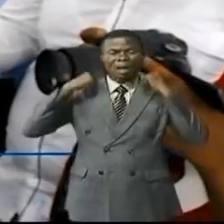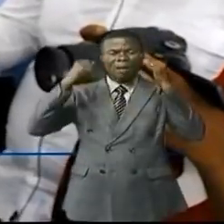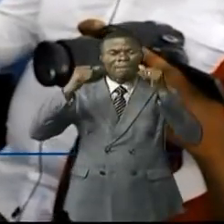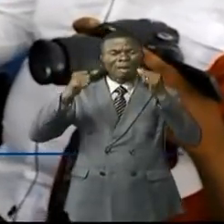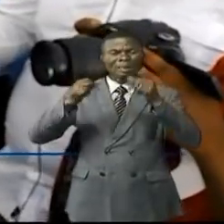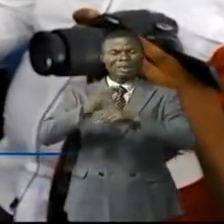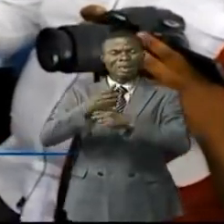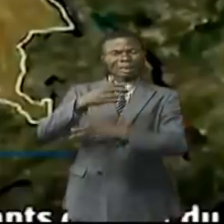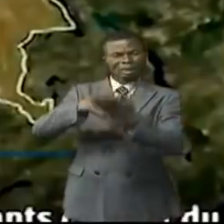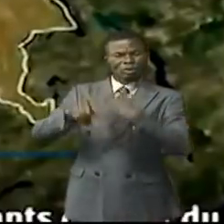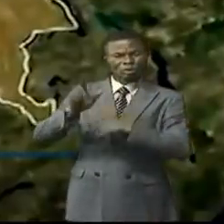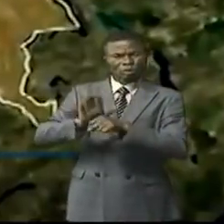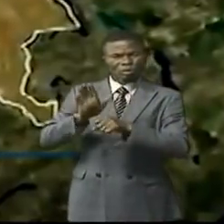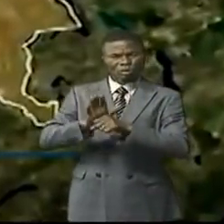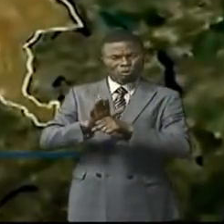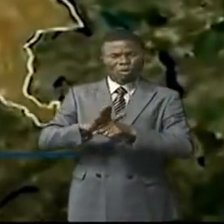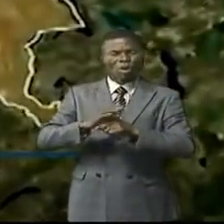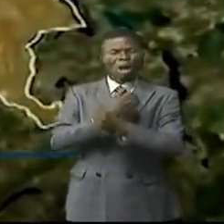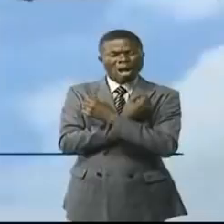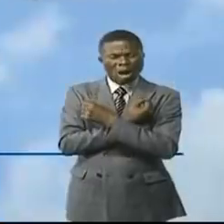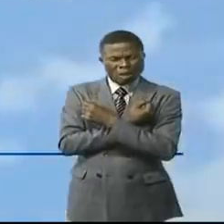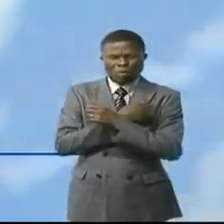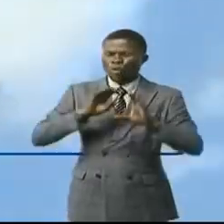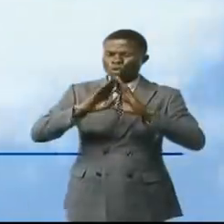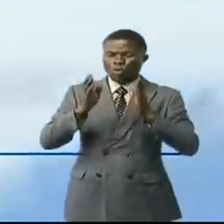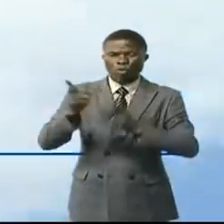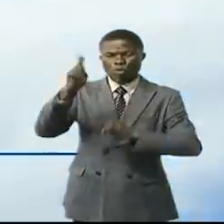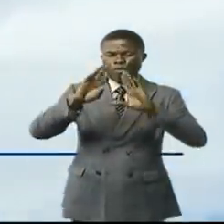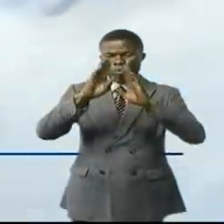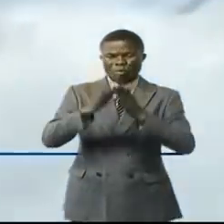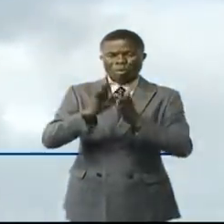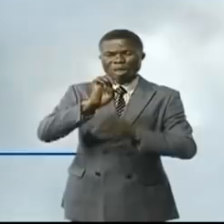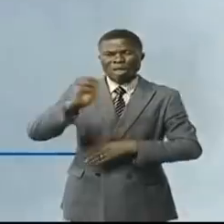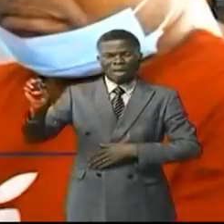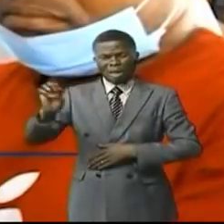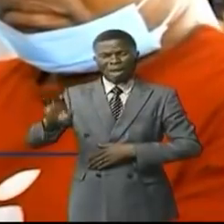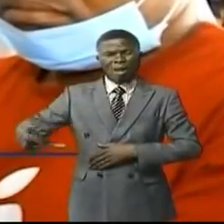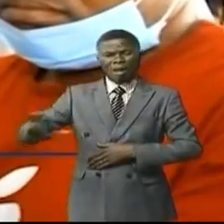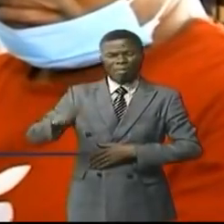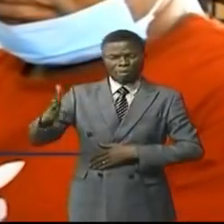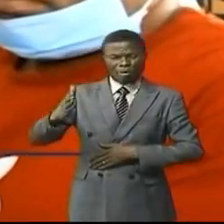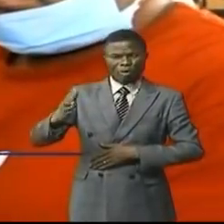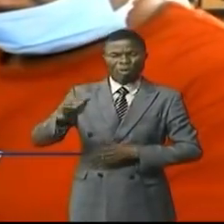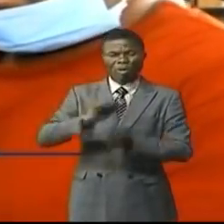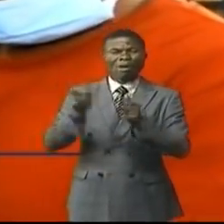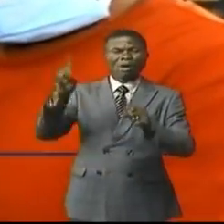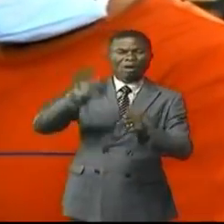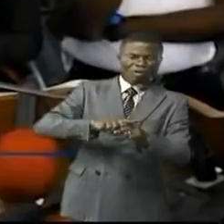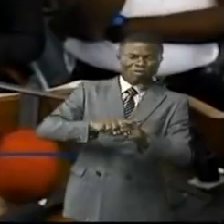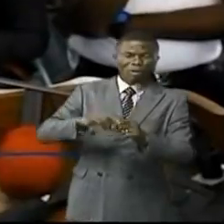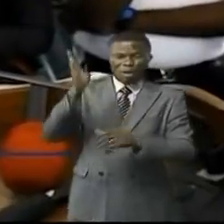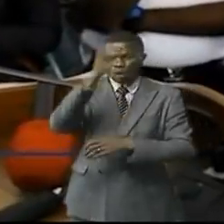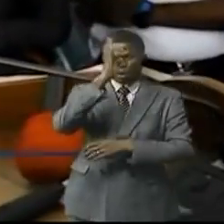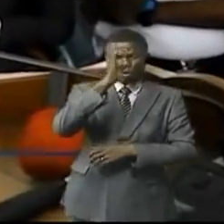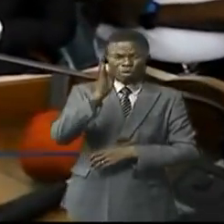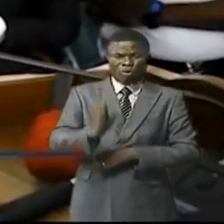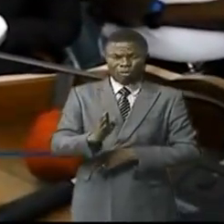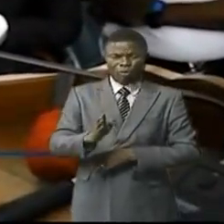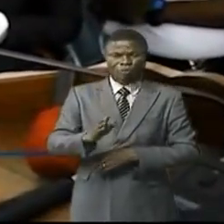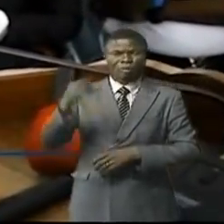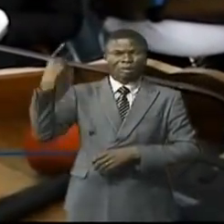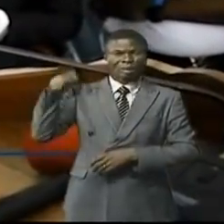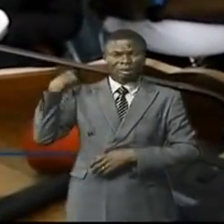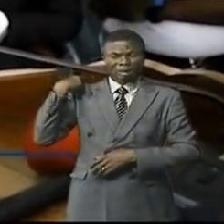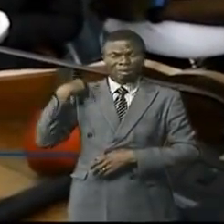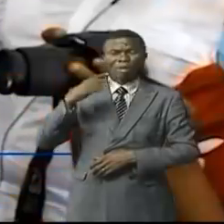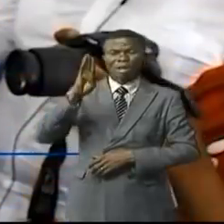en exprimant aussi sa compassion à l'ensemble la population de l'Est du pays, victime d'actes de terroristes. L'élu de Bounia, dans la province